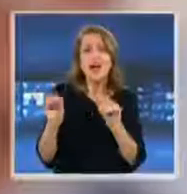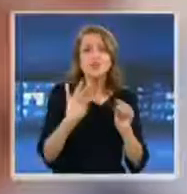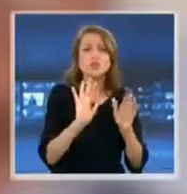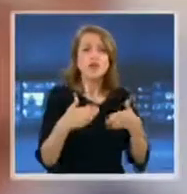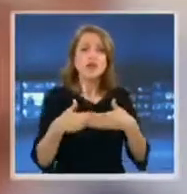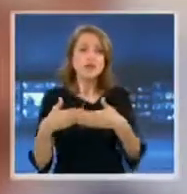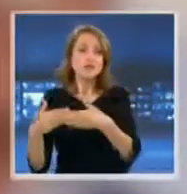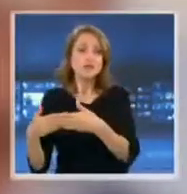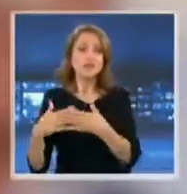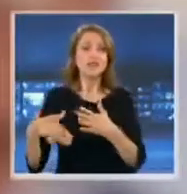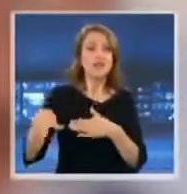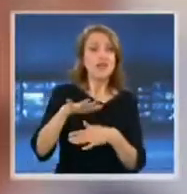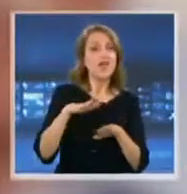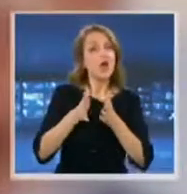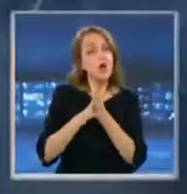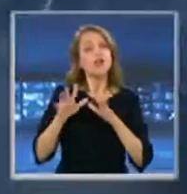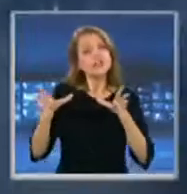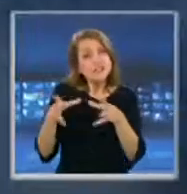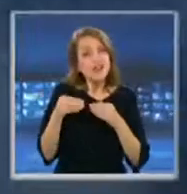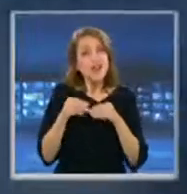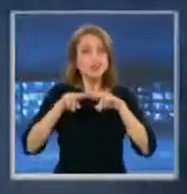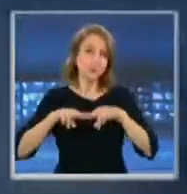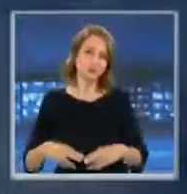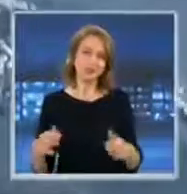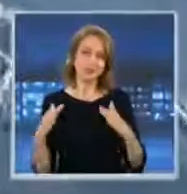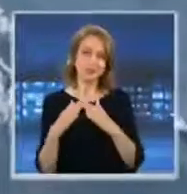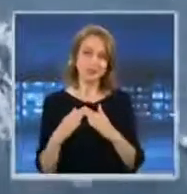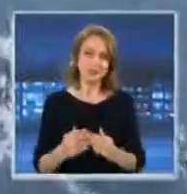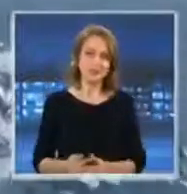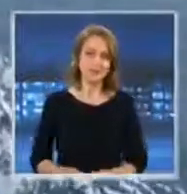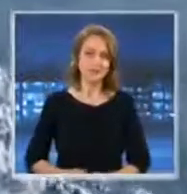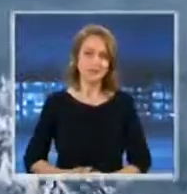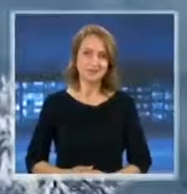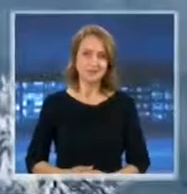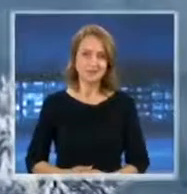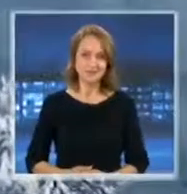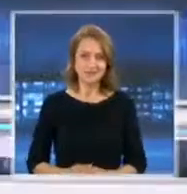с които заедно да останем вкъщи. За новините на Нова, Живко Константинов.